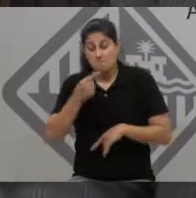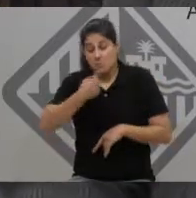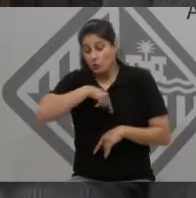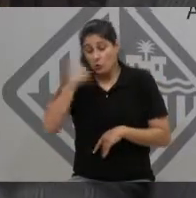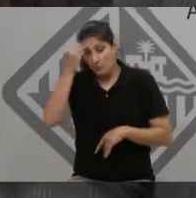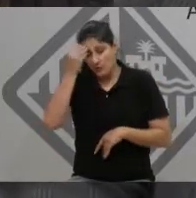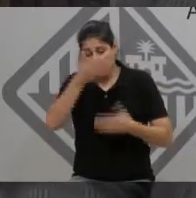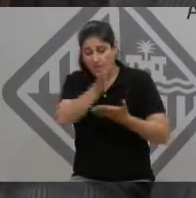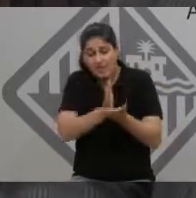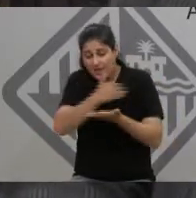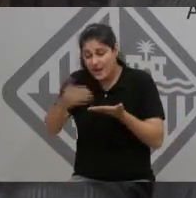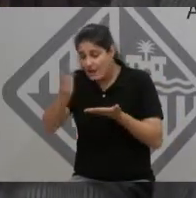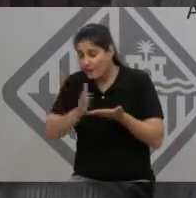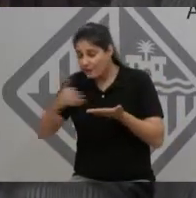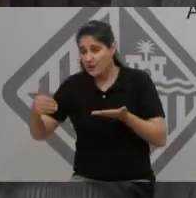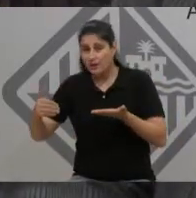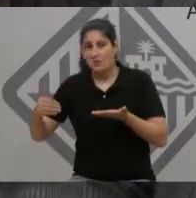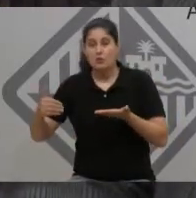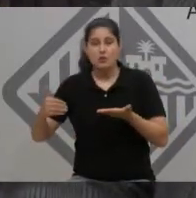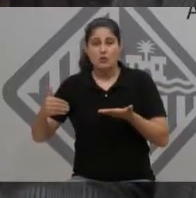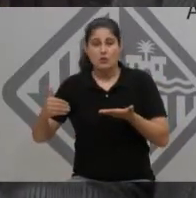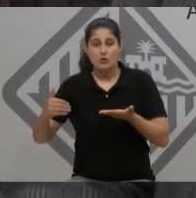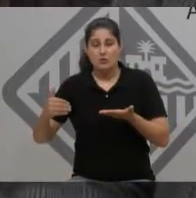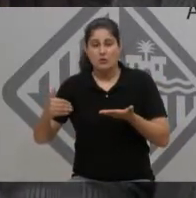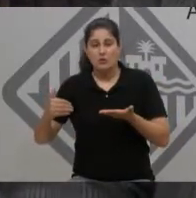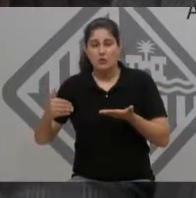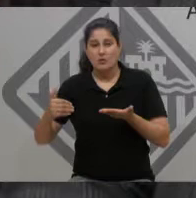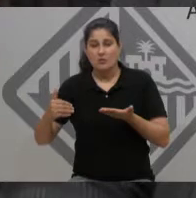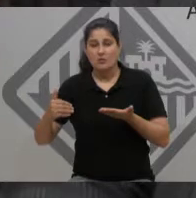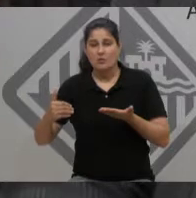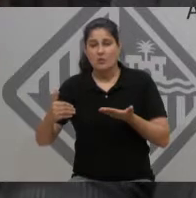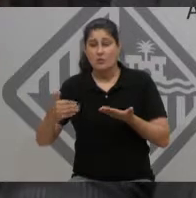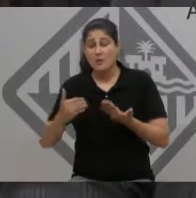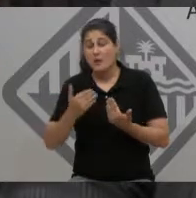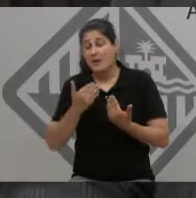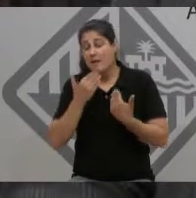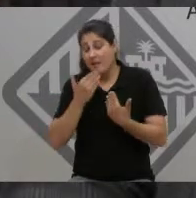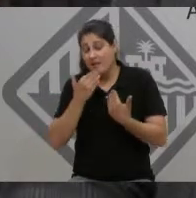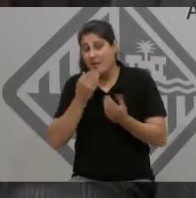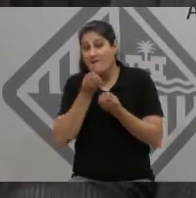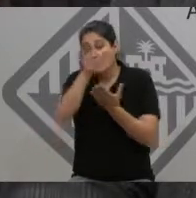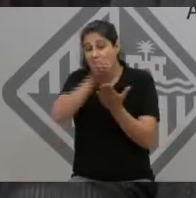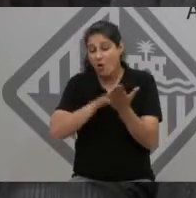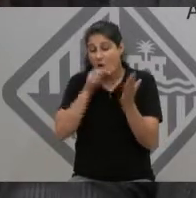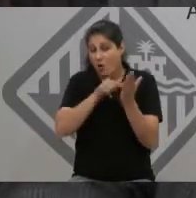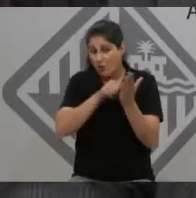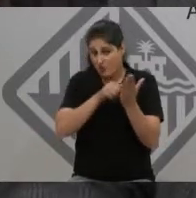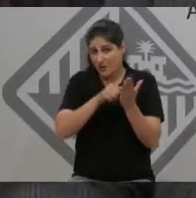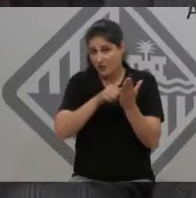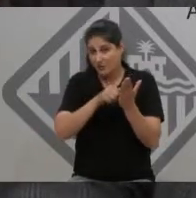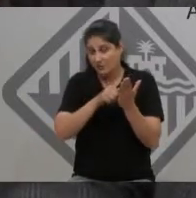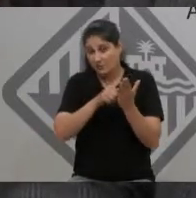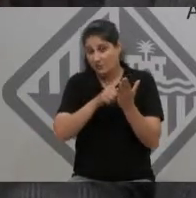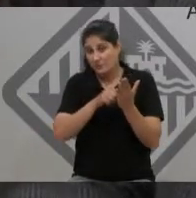una zonificació dut a terme mitjançant uns informes que en part estan